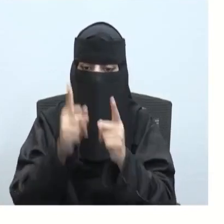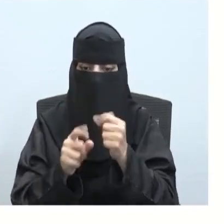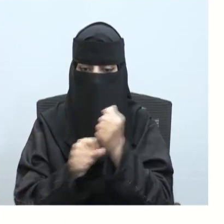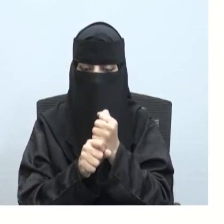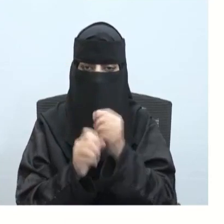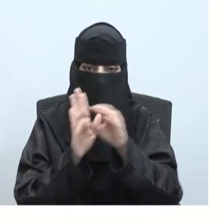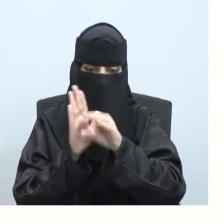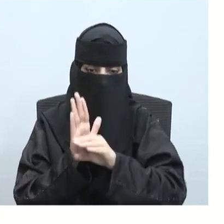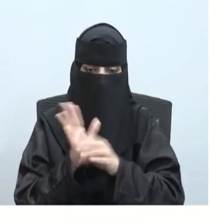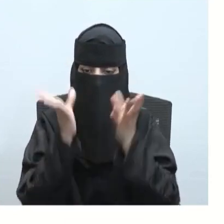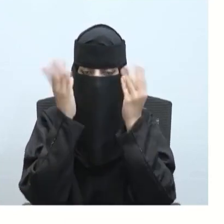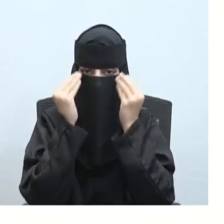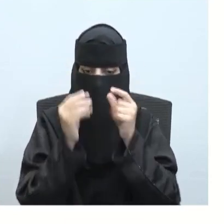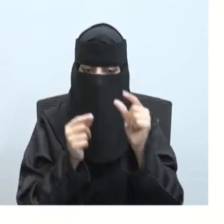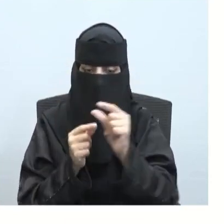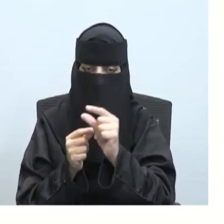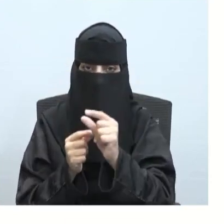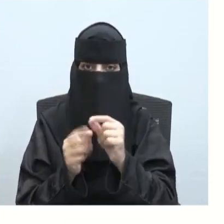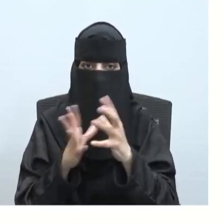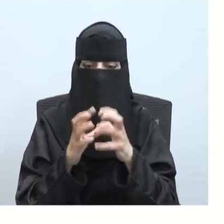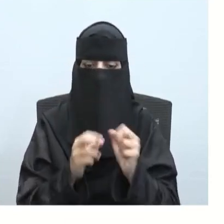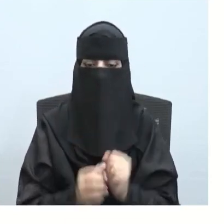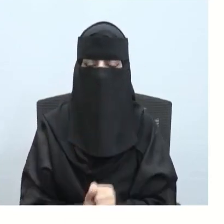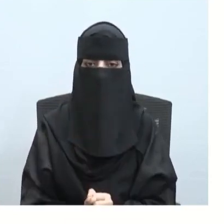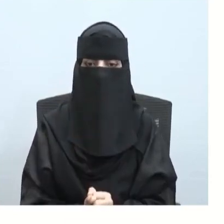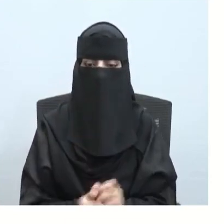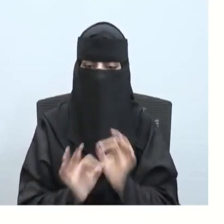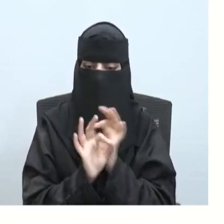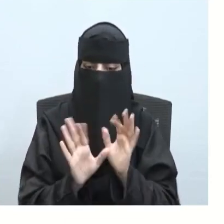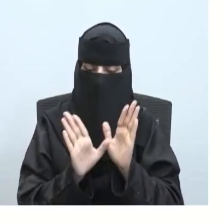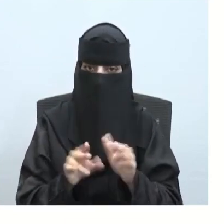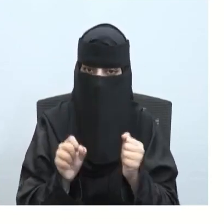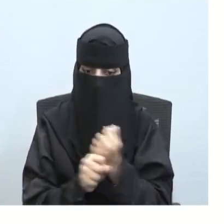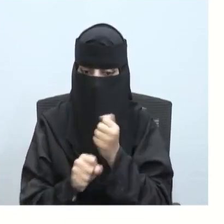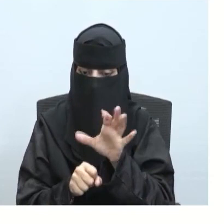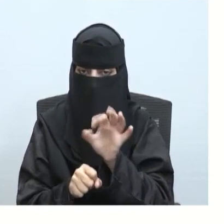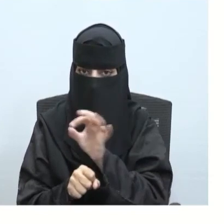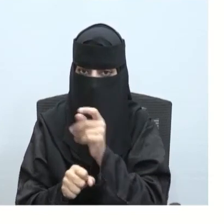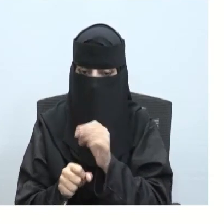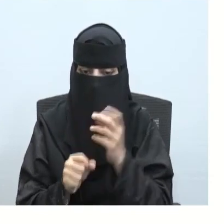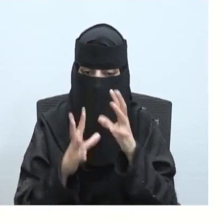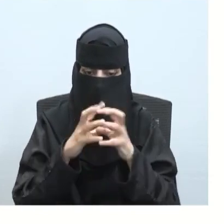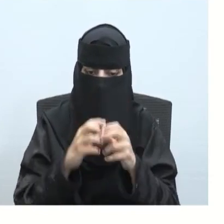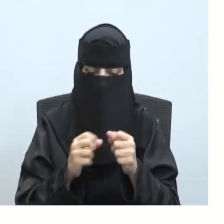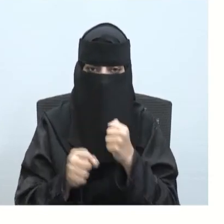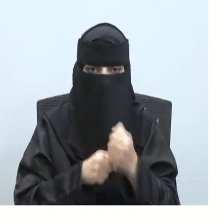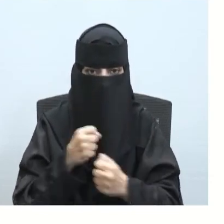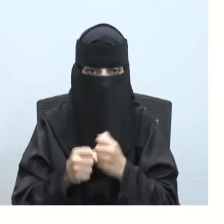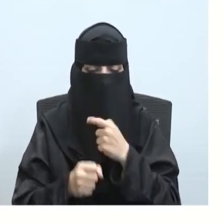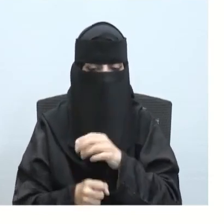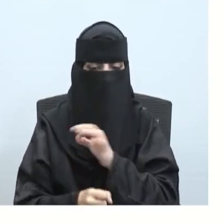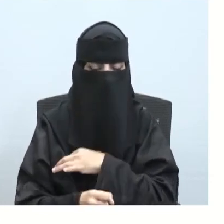تطبيقات تقنية المعلومات وأدوات التحليلات لتوفير إمكانيات تحكم وتحليلات تشغيلية